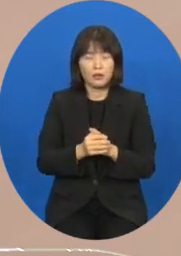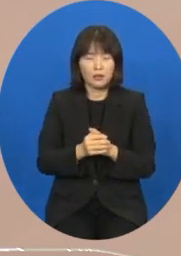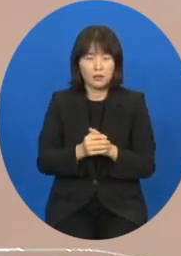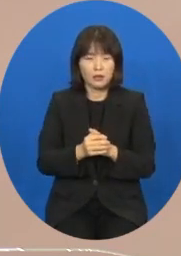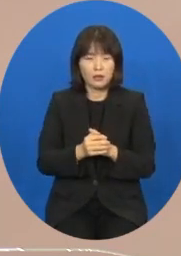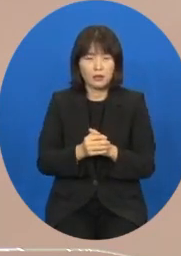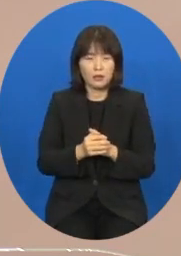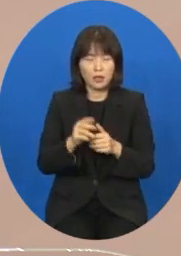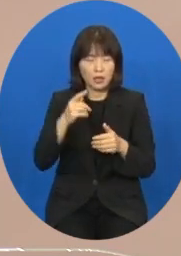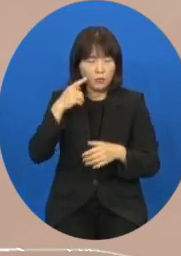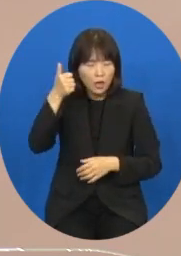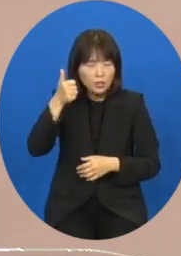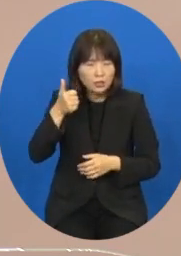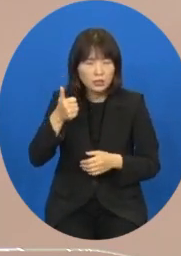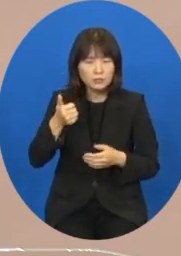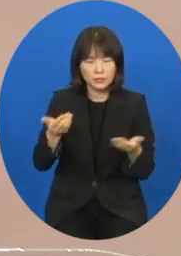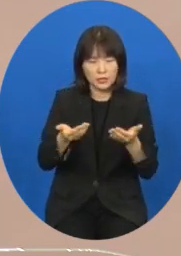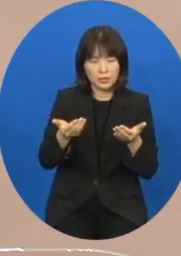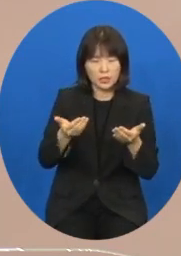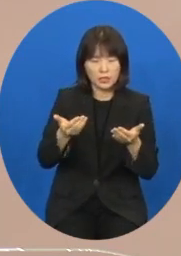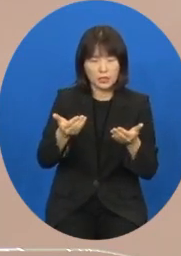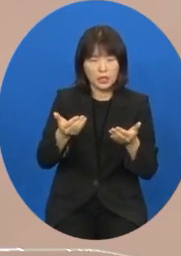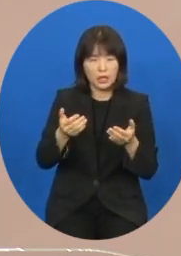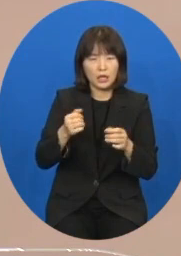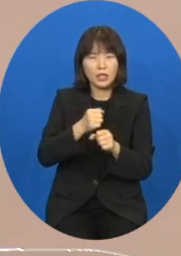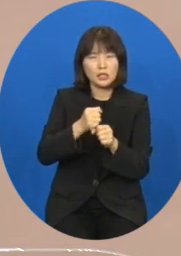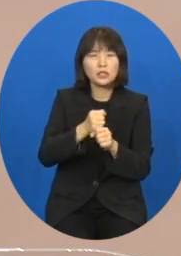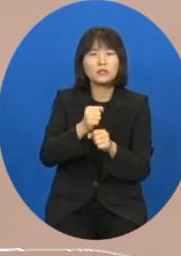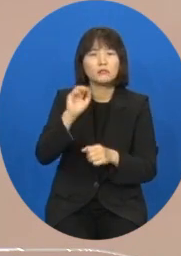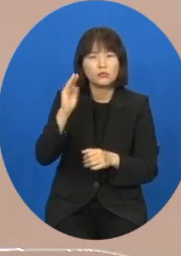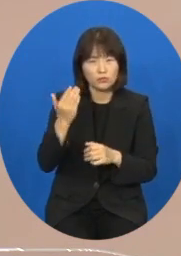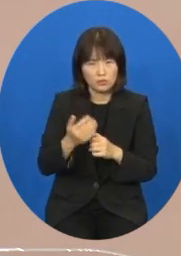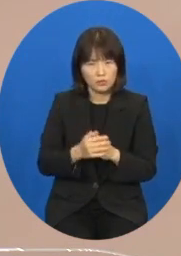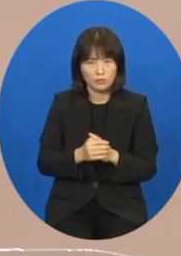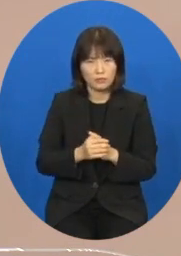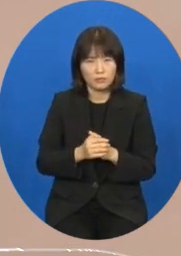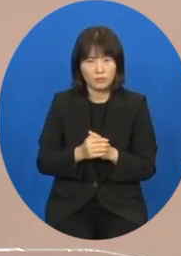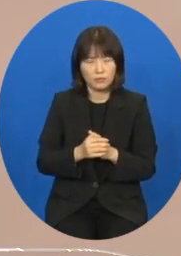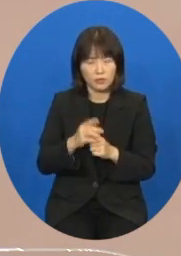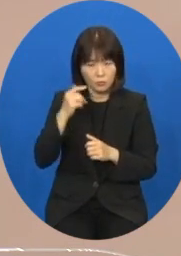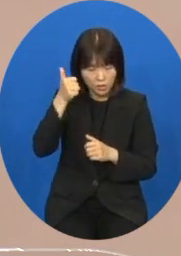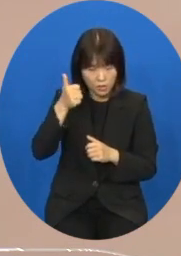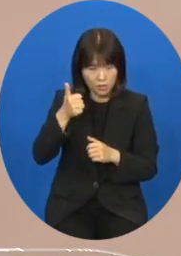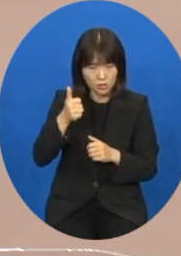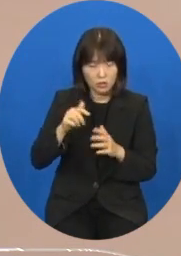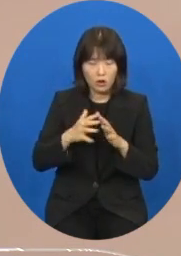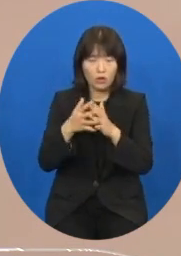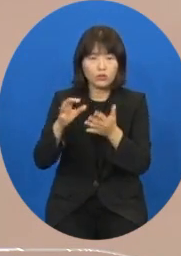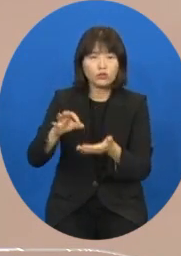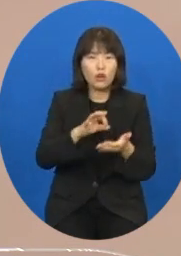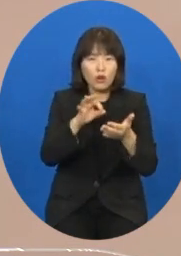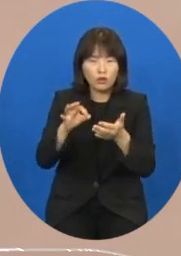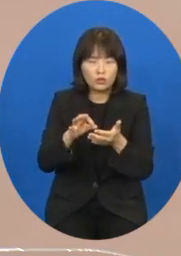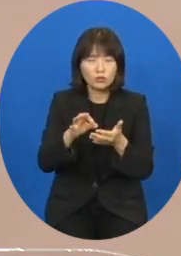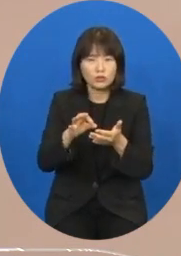못하고 목사님 목회에도 짐이 될 것 같습니다. 목사님 건축헌금